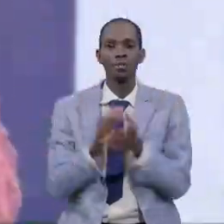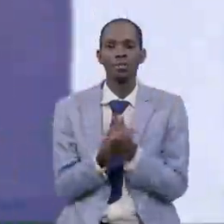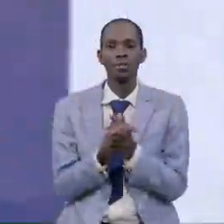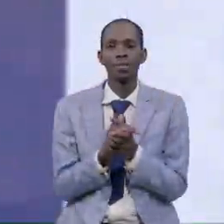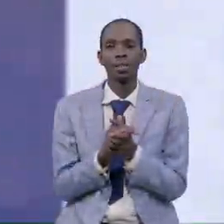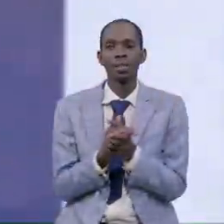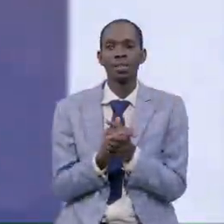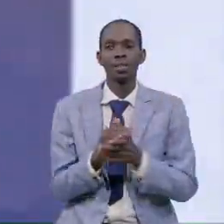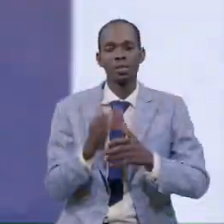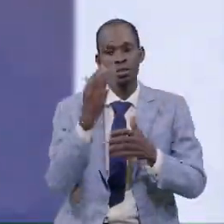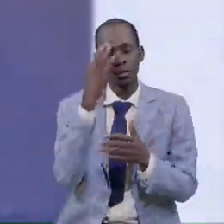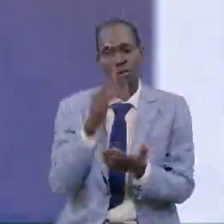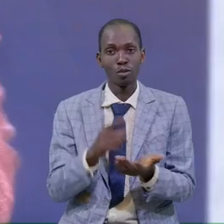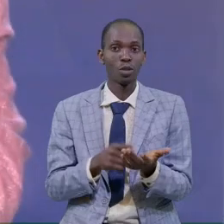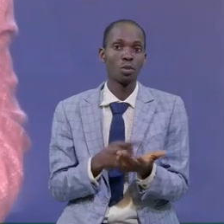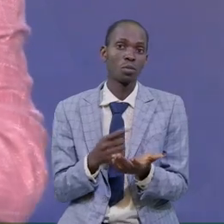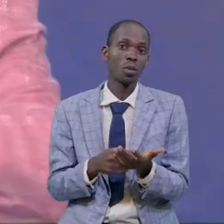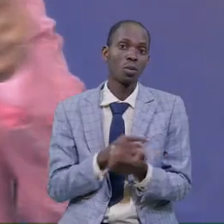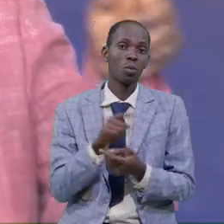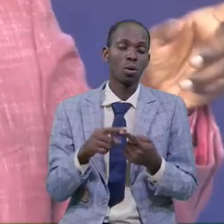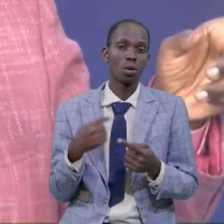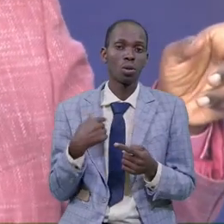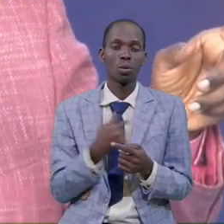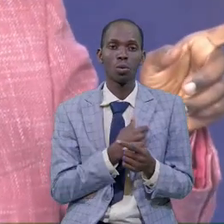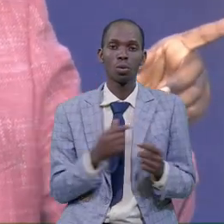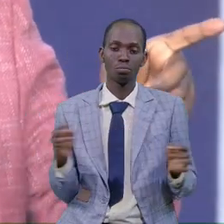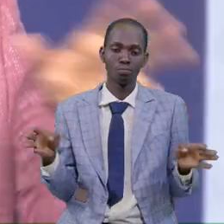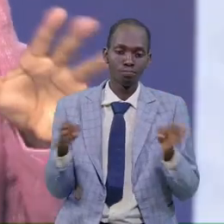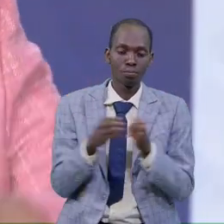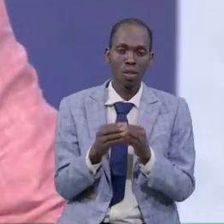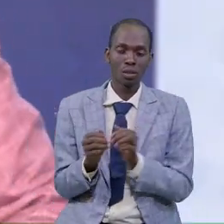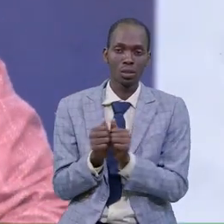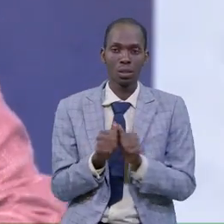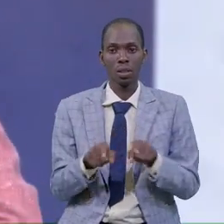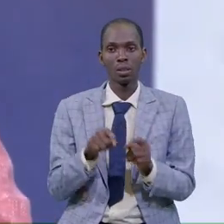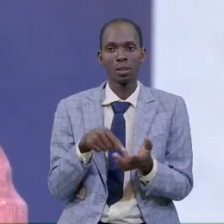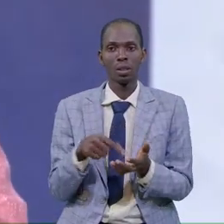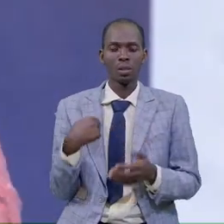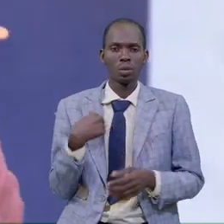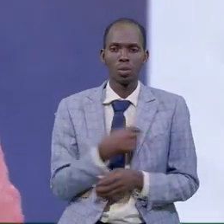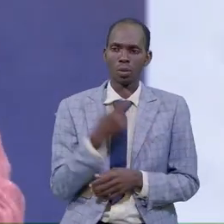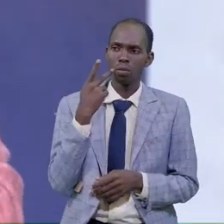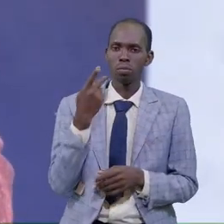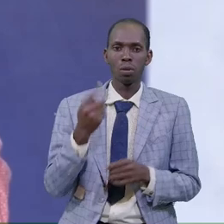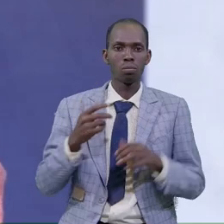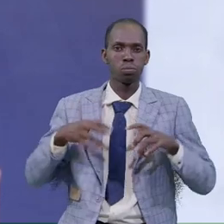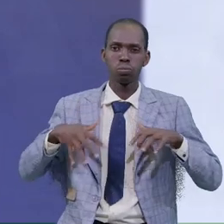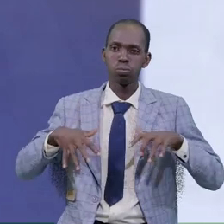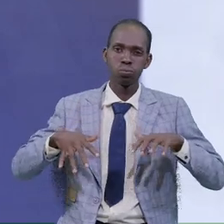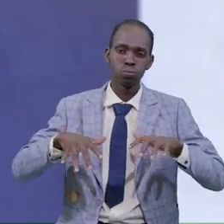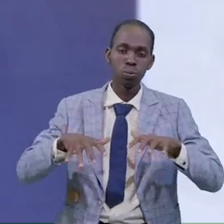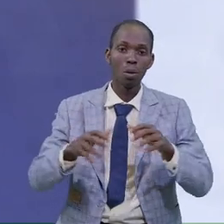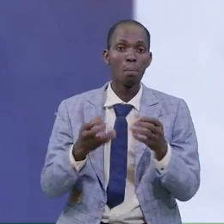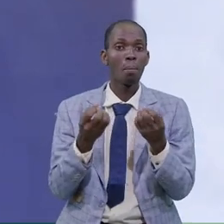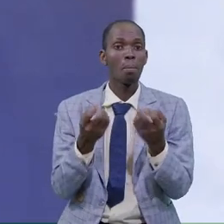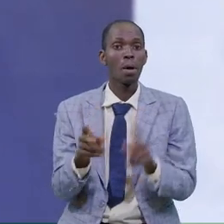Vous savez, parfois, quand nous sommes rassemblés comme ça et nous voyons la foule, plusieurs